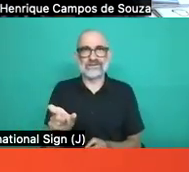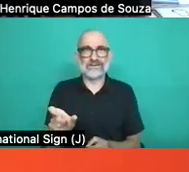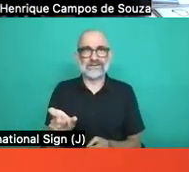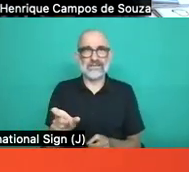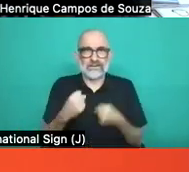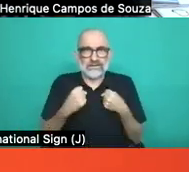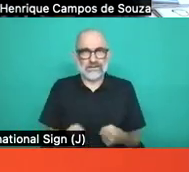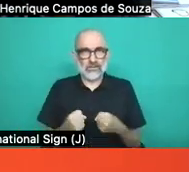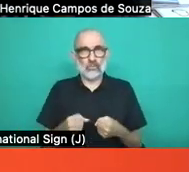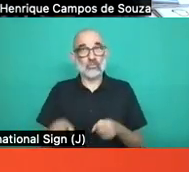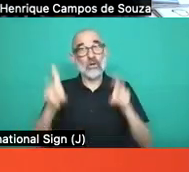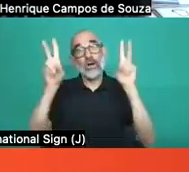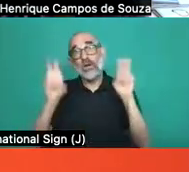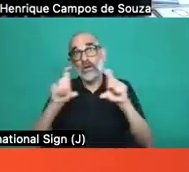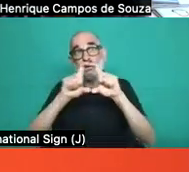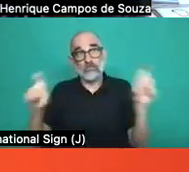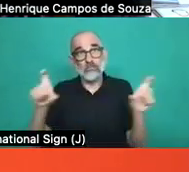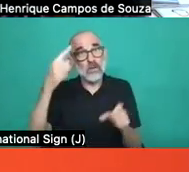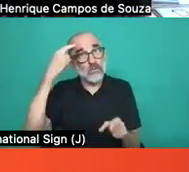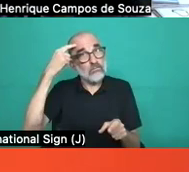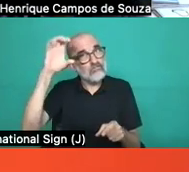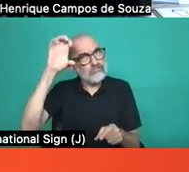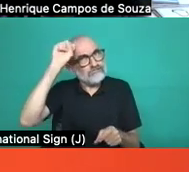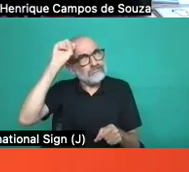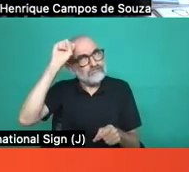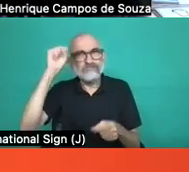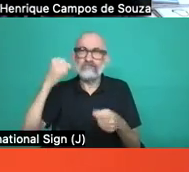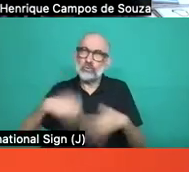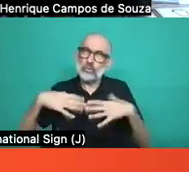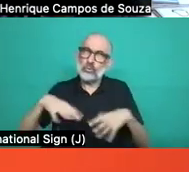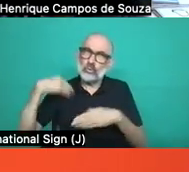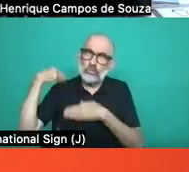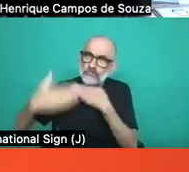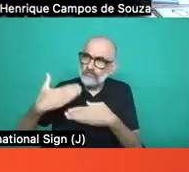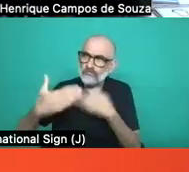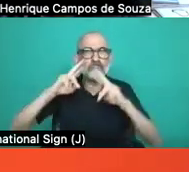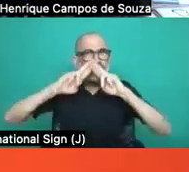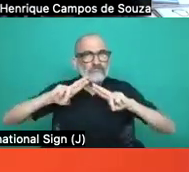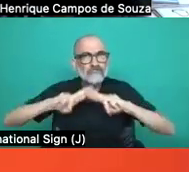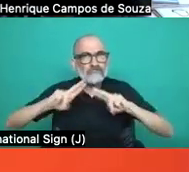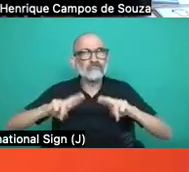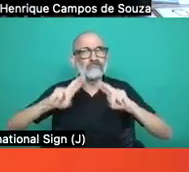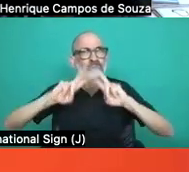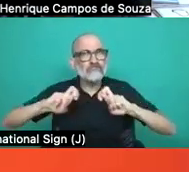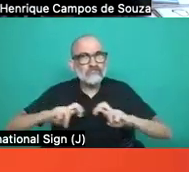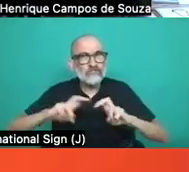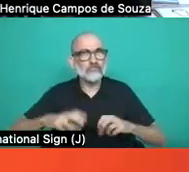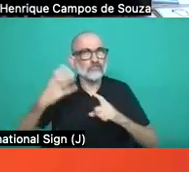des diagnostics précis et en temps utile pour protéger la santé et la sécurité de toutes les personnes.